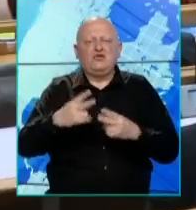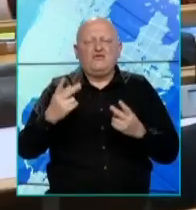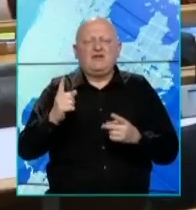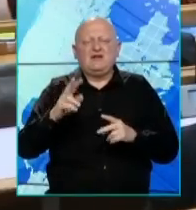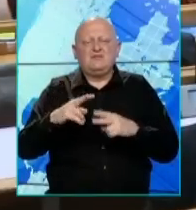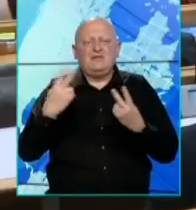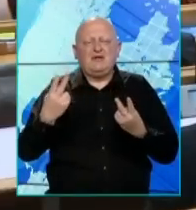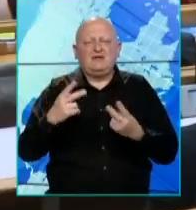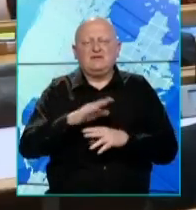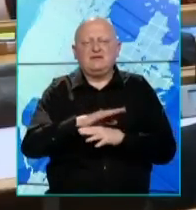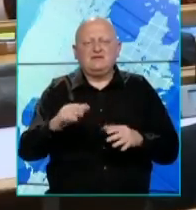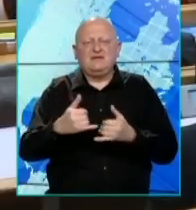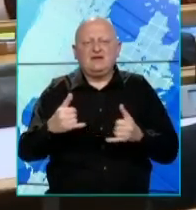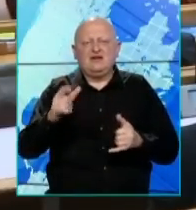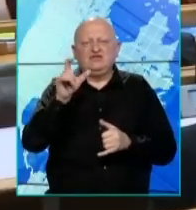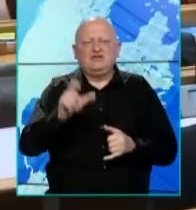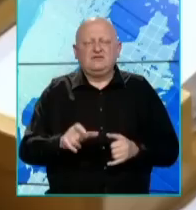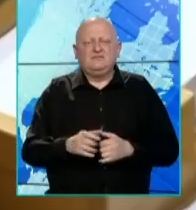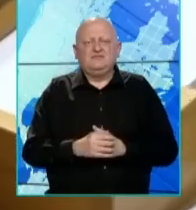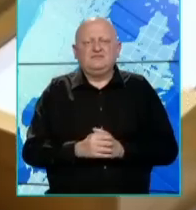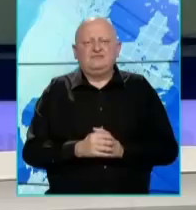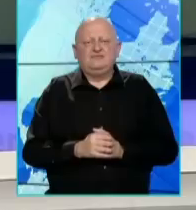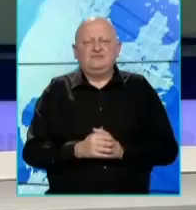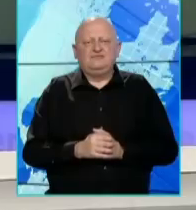i medije, ali i na sve građane.